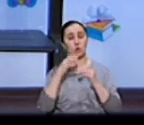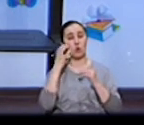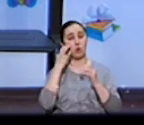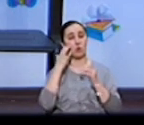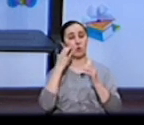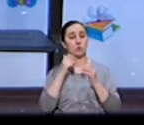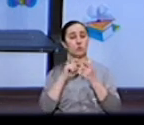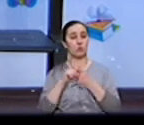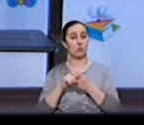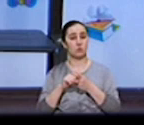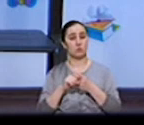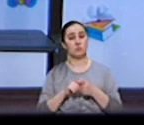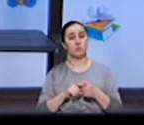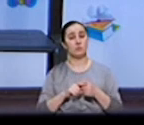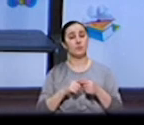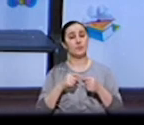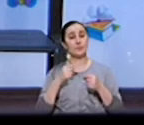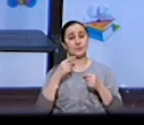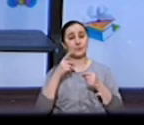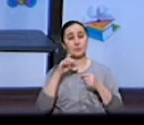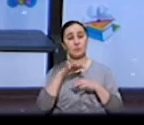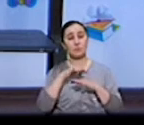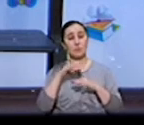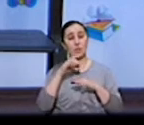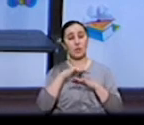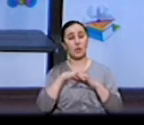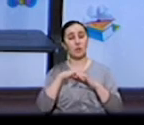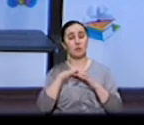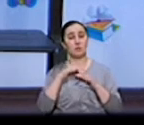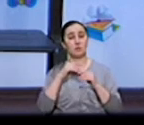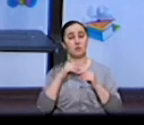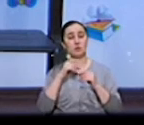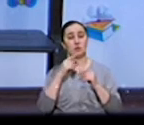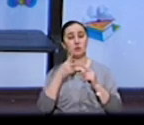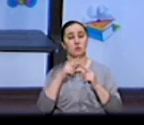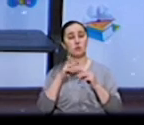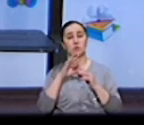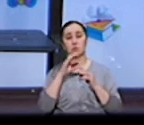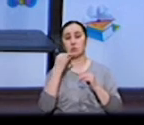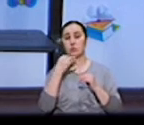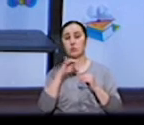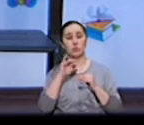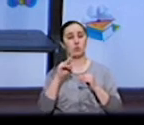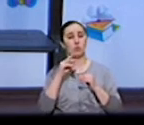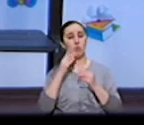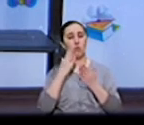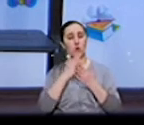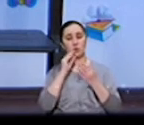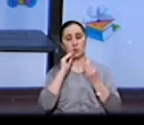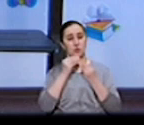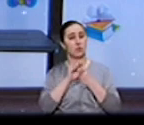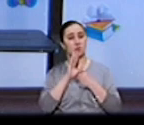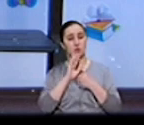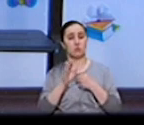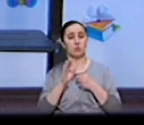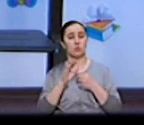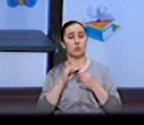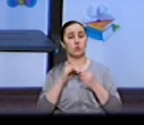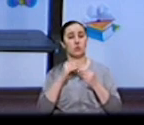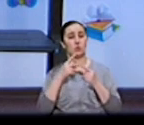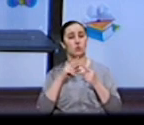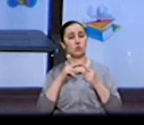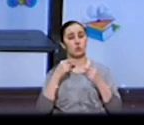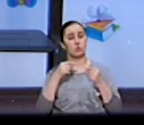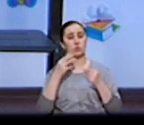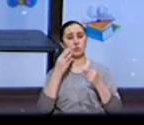qorasi yuqar deb. Elni qoshingdan qochirma. Yo'q deb boringni yashirma.